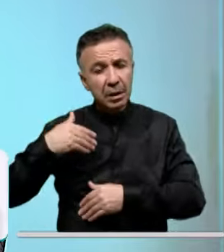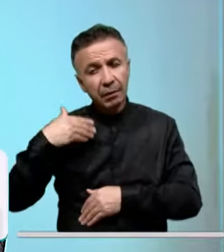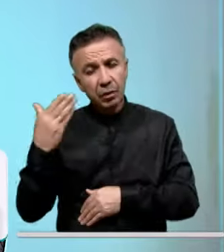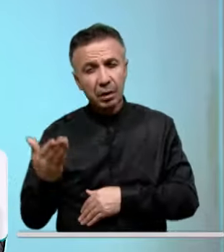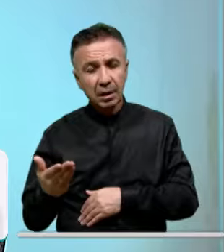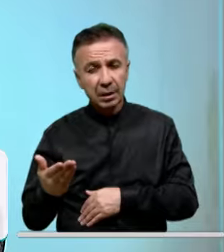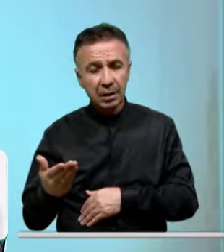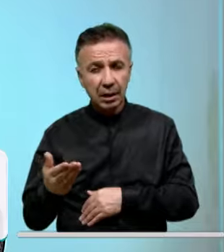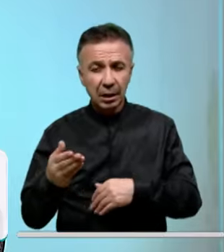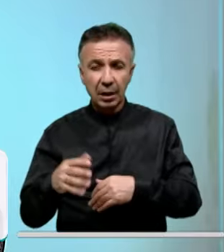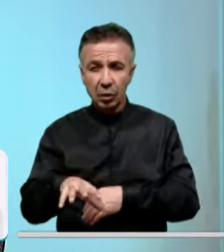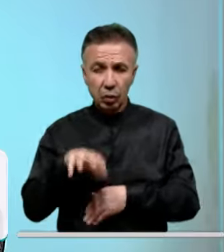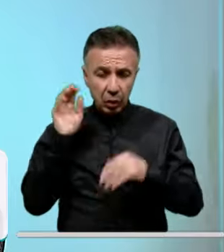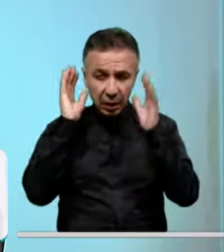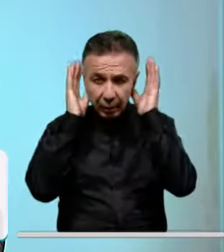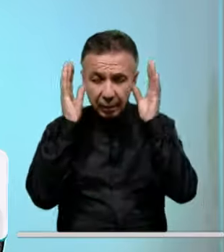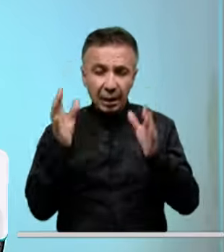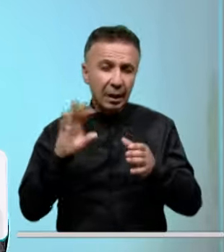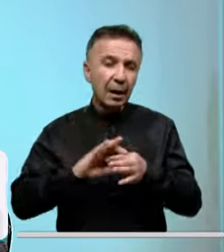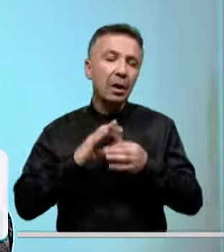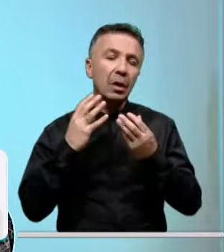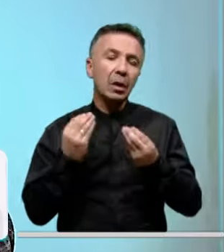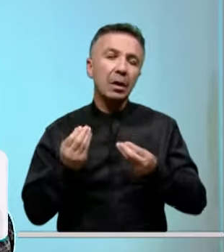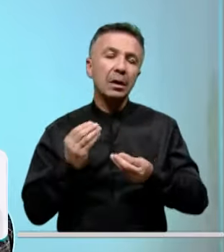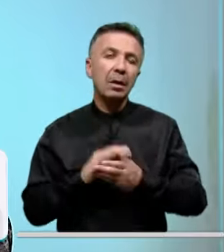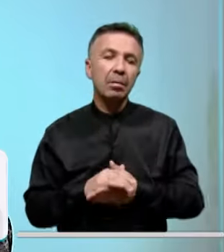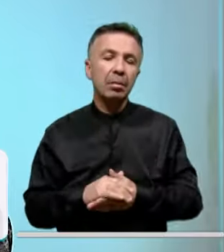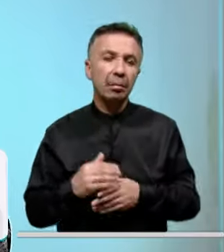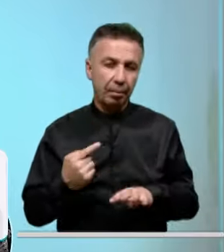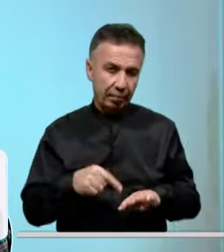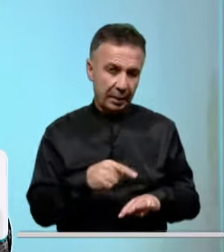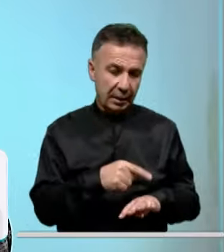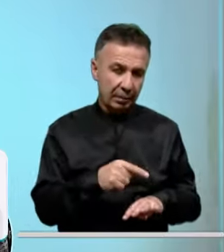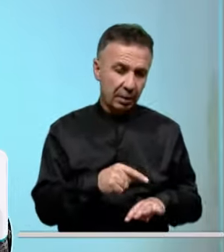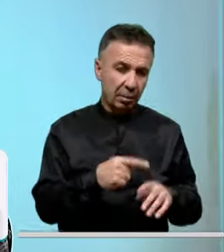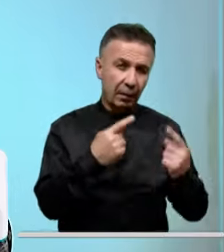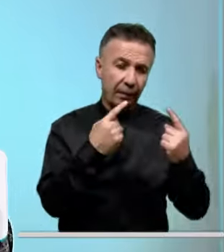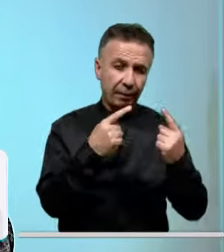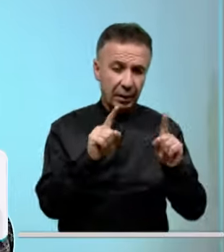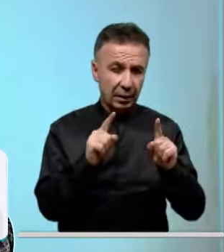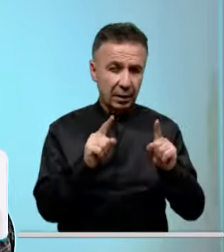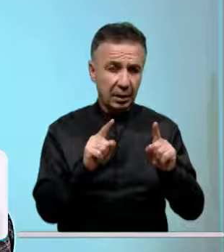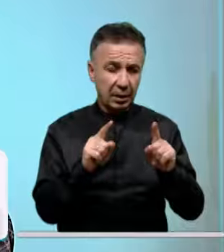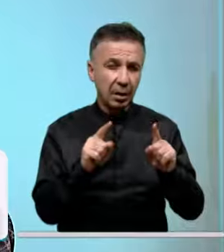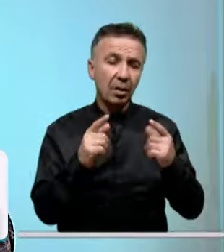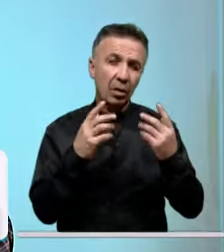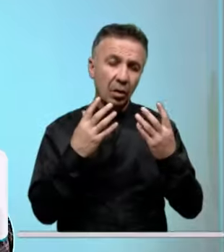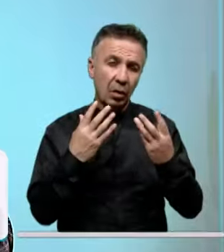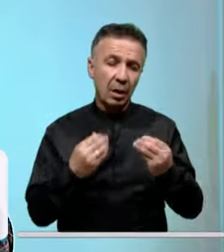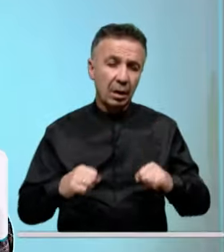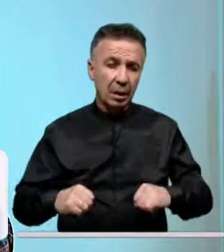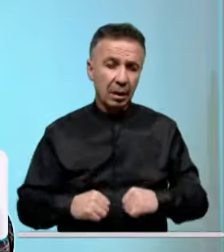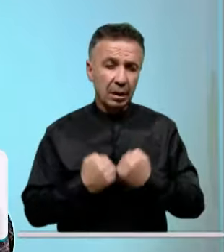sonrasında kılınan sünnetlerle ilgili olarak da mezhepsel bir farklılıktan kaynaklanan kaza